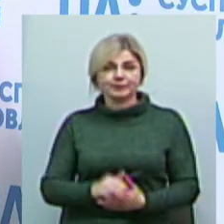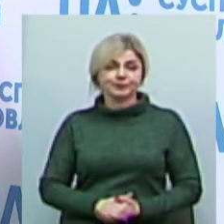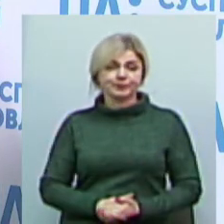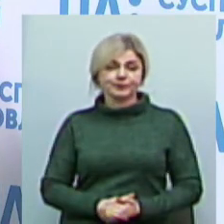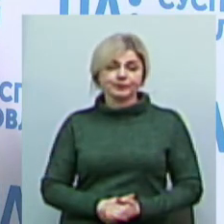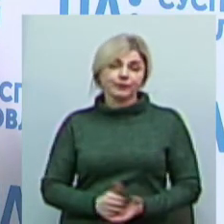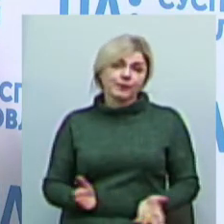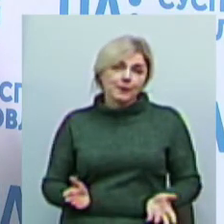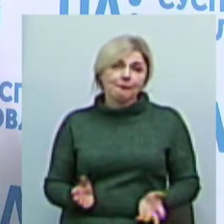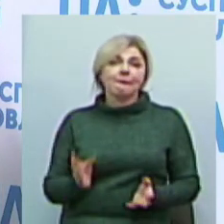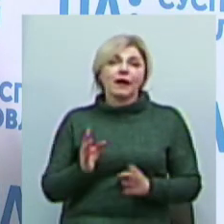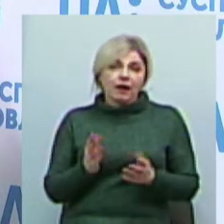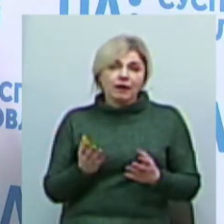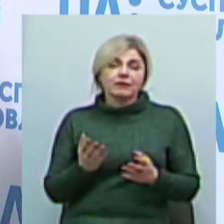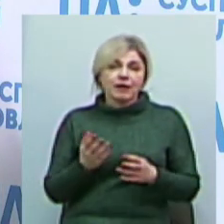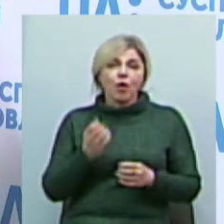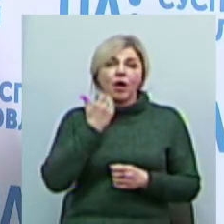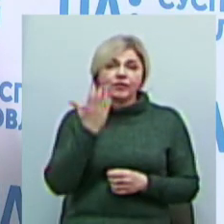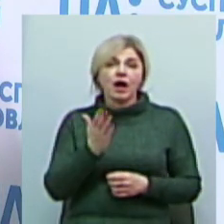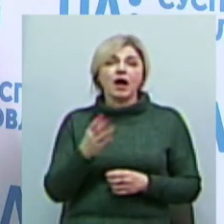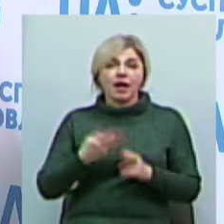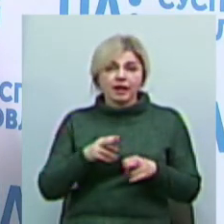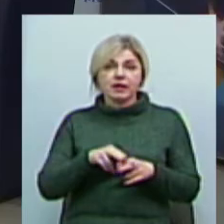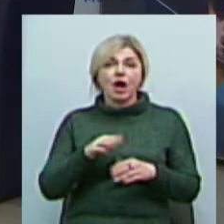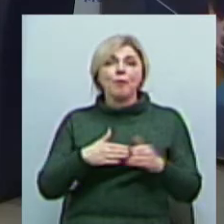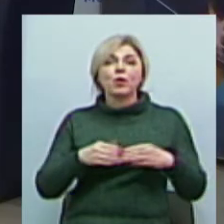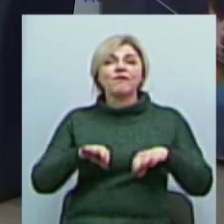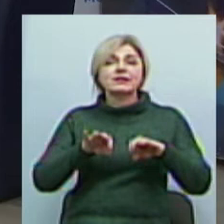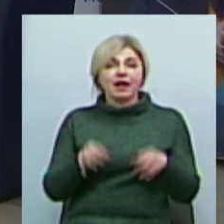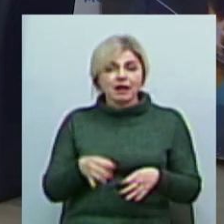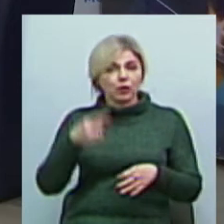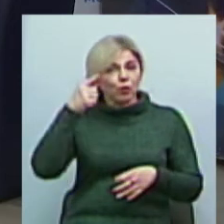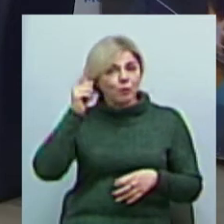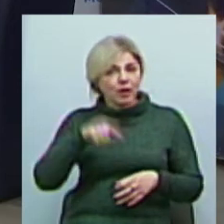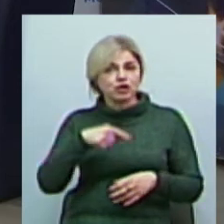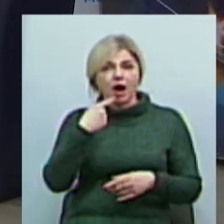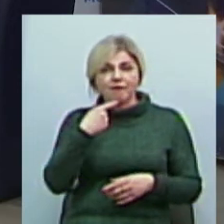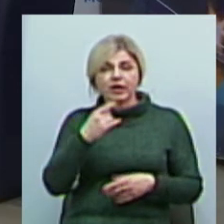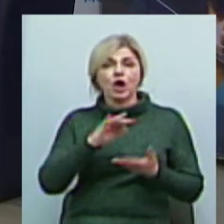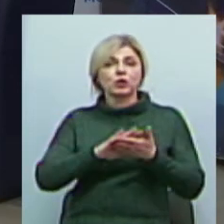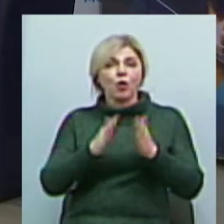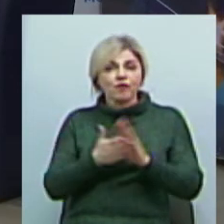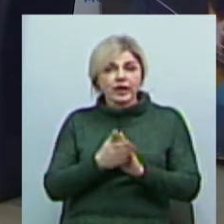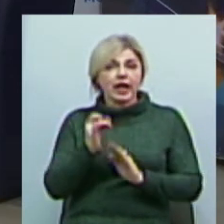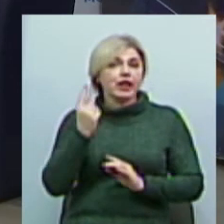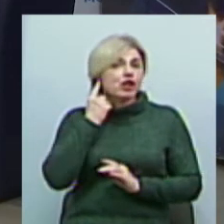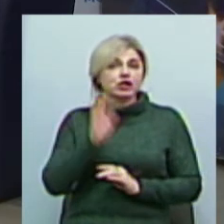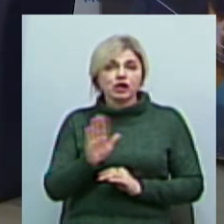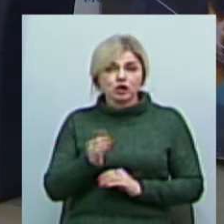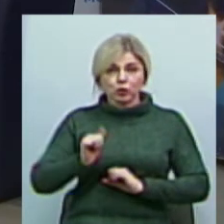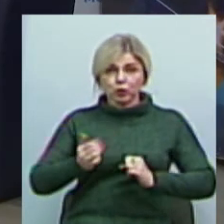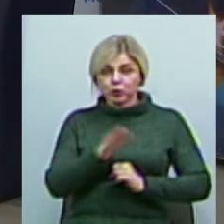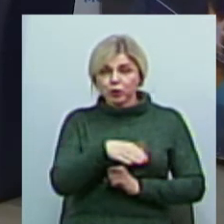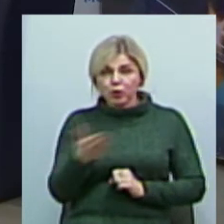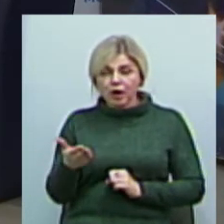да, во всяком случае, когда это профессионалы, умеющие говорить, договариваться, слышать друг друга, во